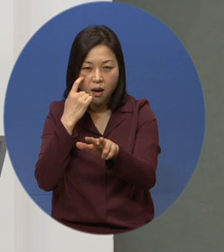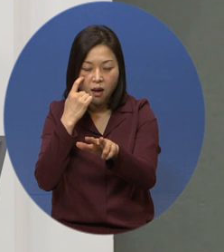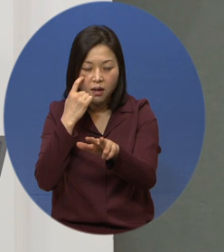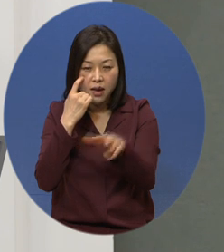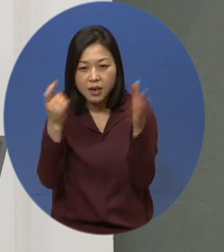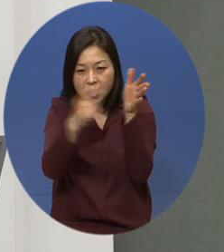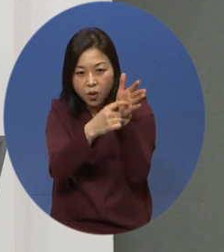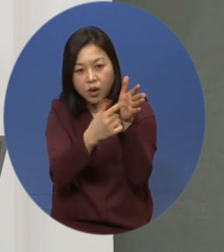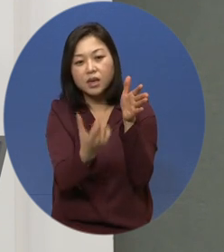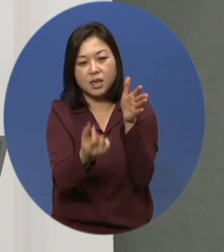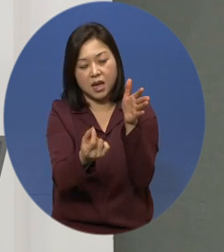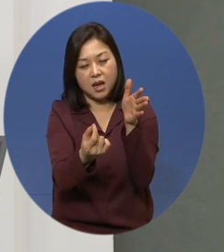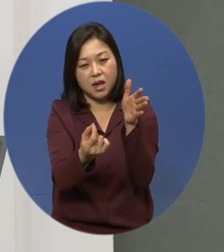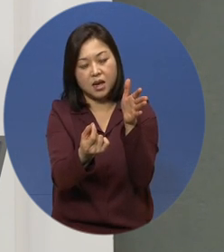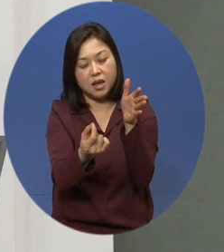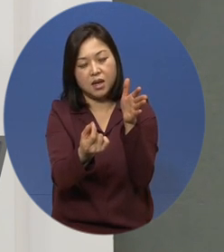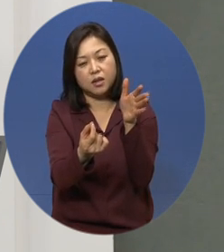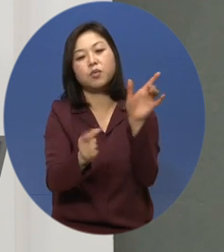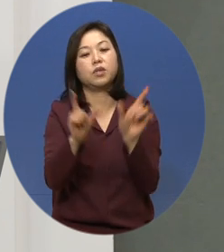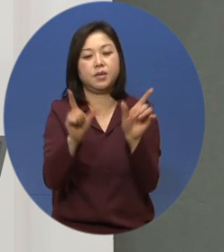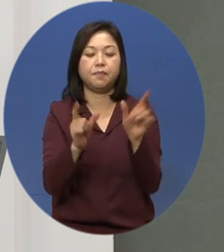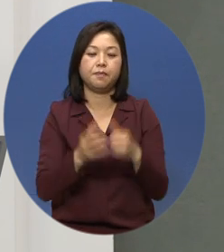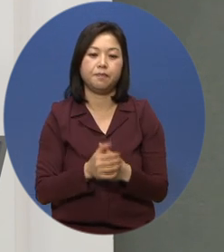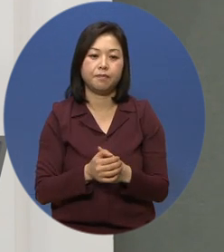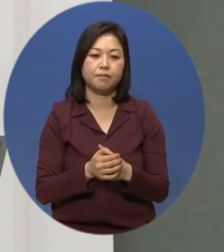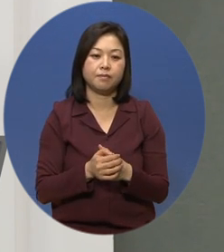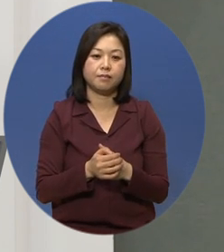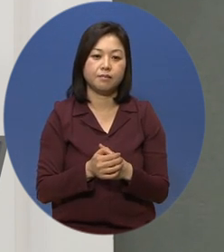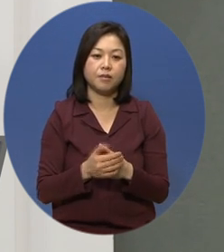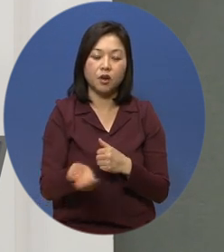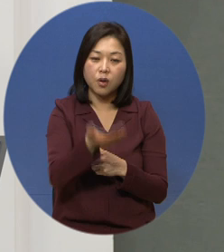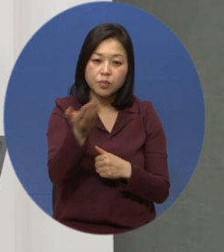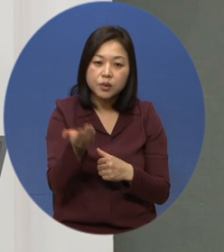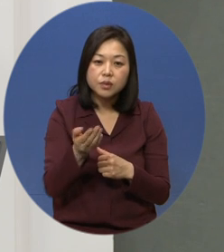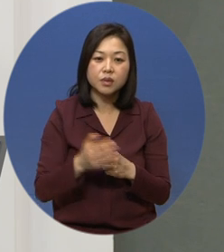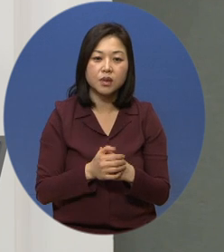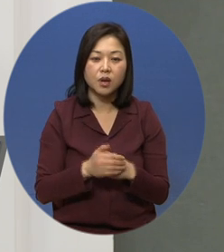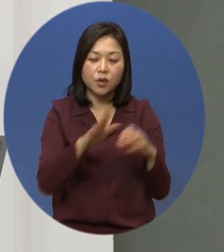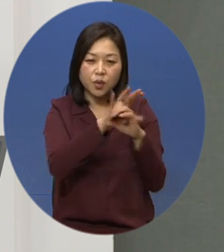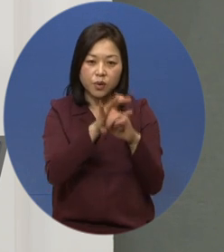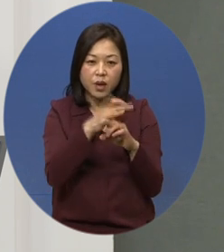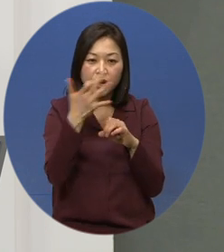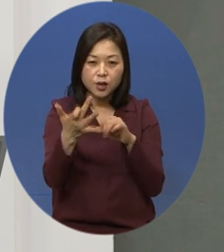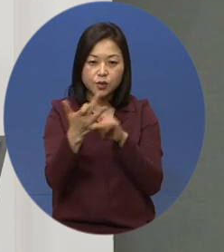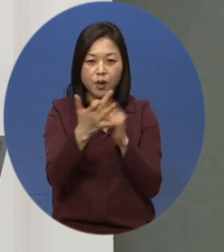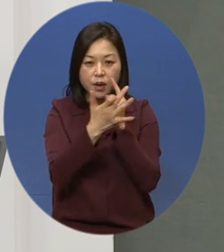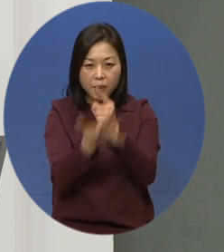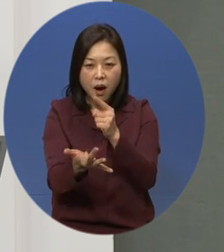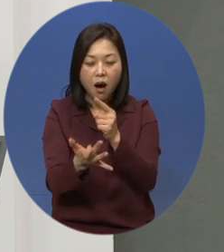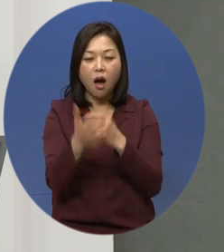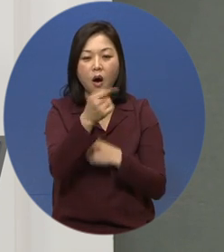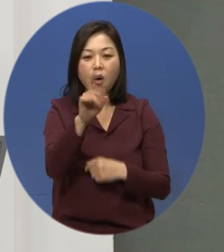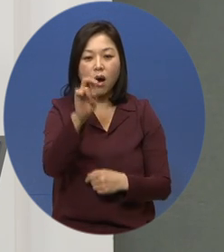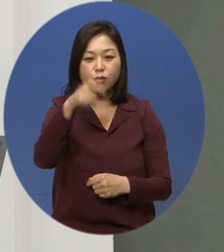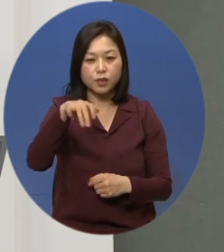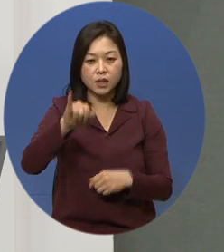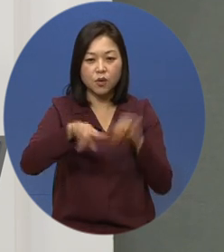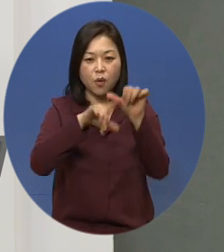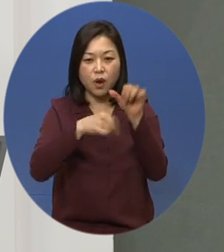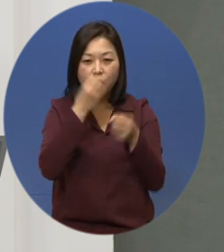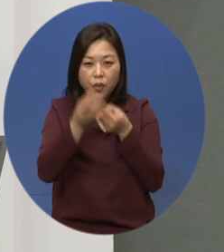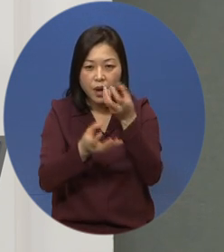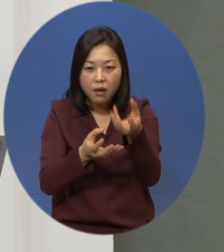남 김에 모습 이라고 봅니다 여러분 이 고로 나를 2기 쉬면서 황무지에